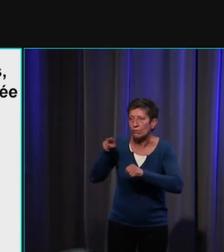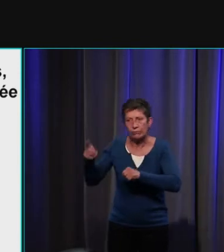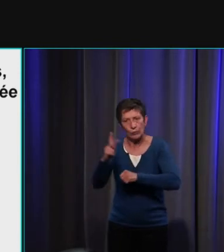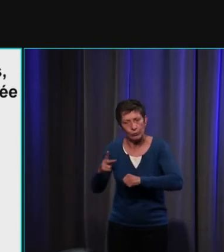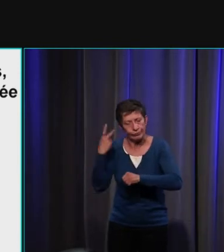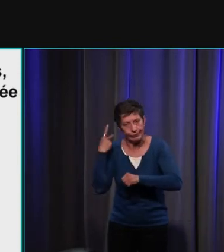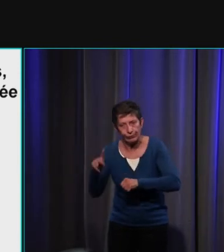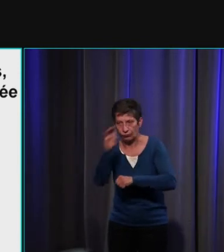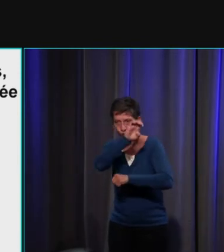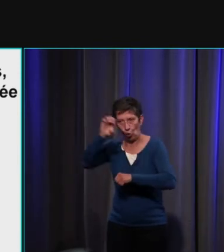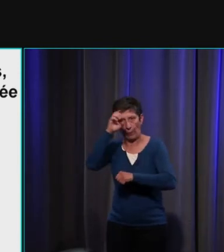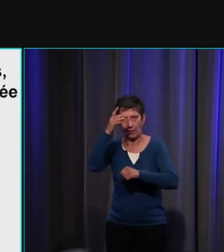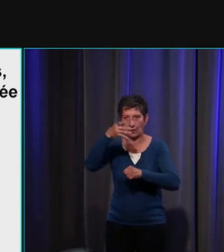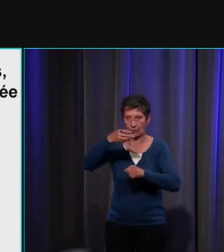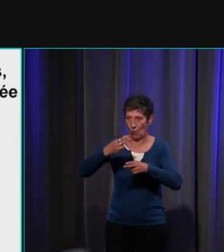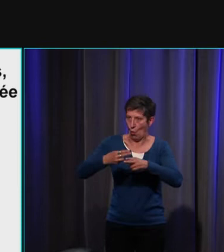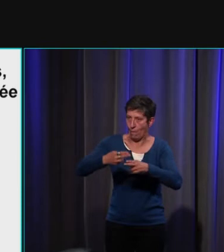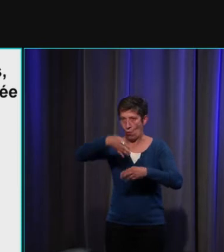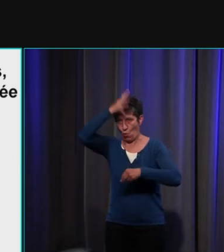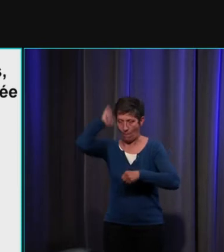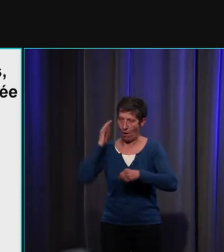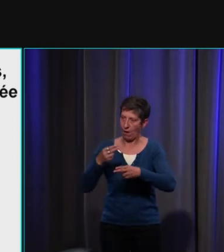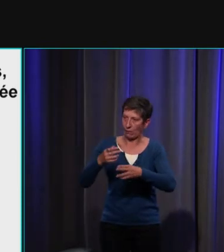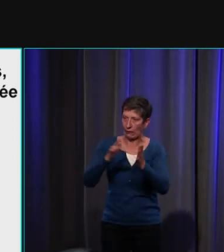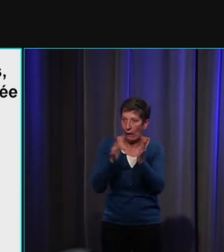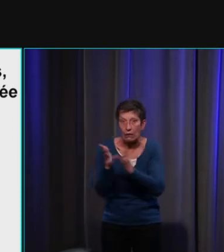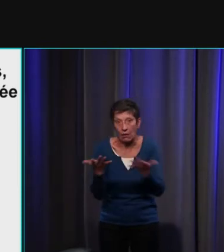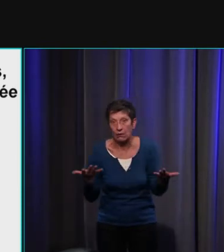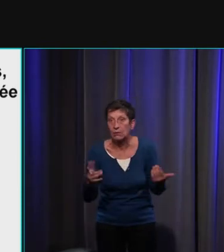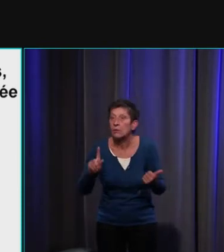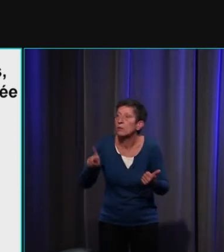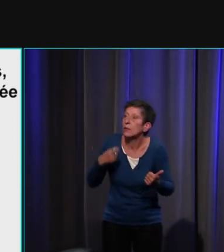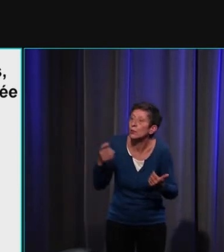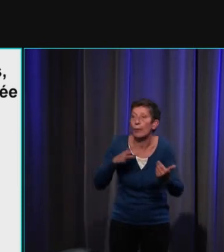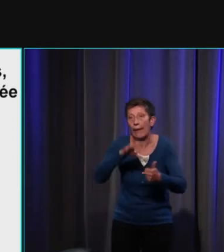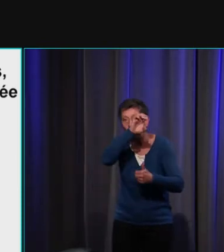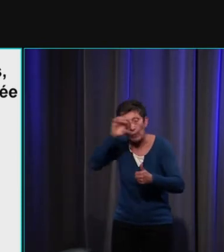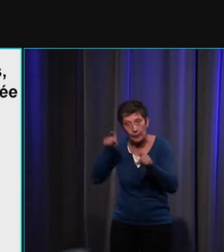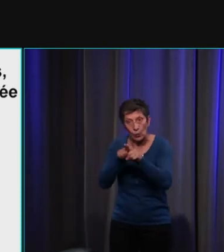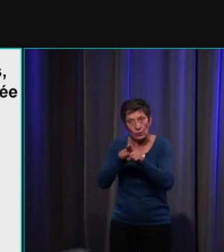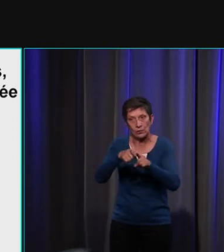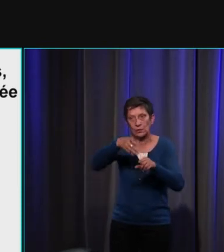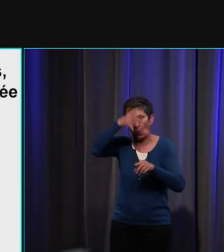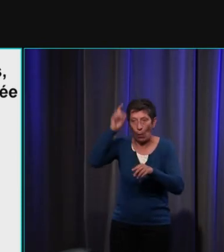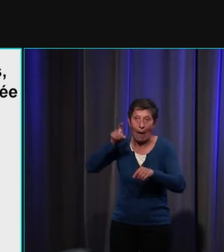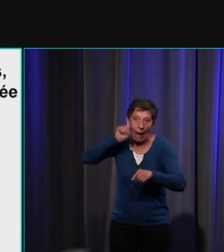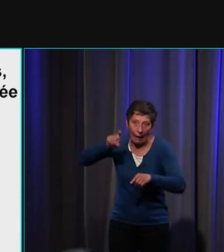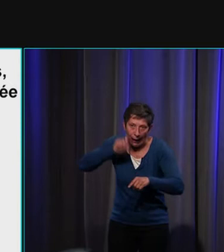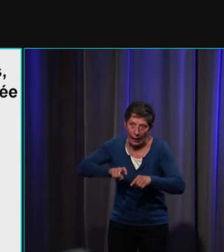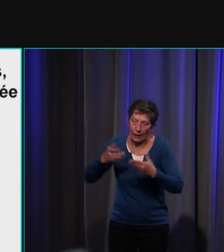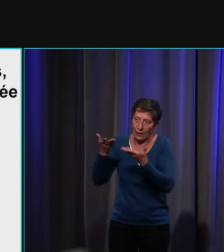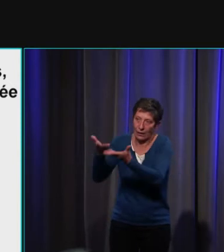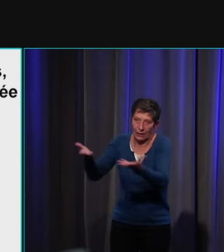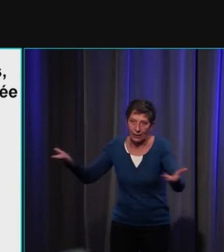bien sûr un peu leur a rétorqué oui mais c'est un empire romain grec byzantin et vous vous avez fondé des états latins